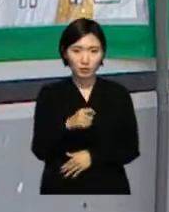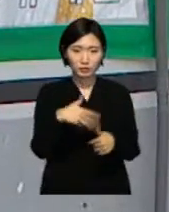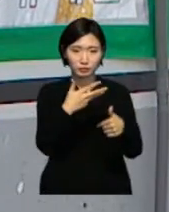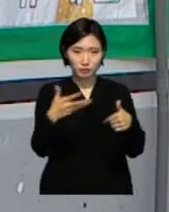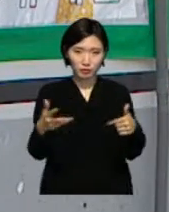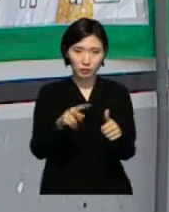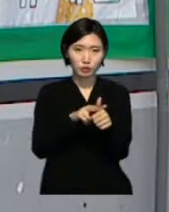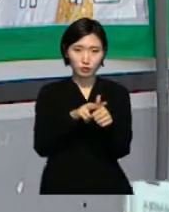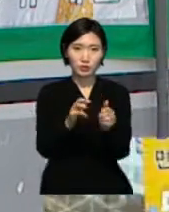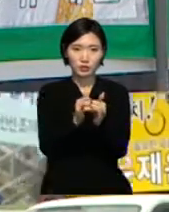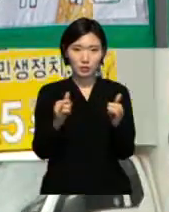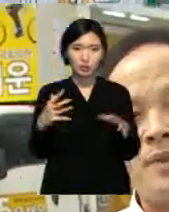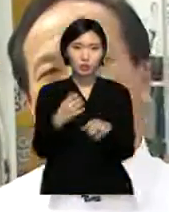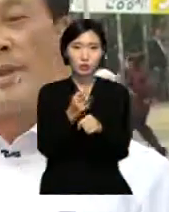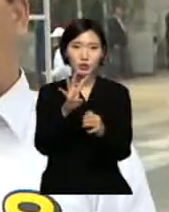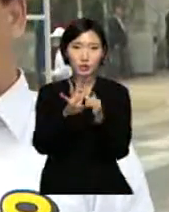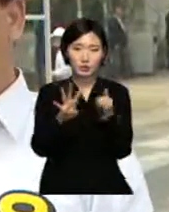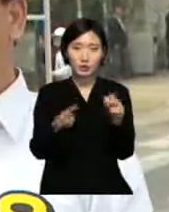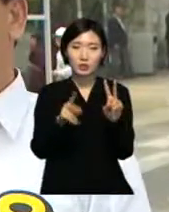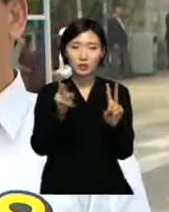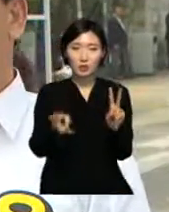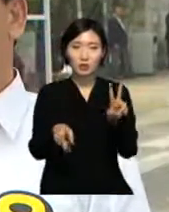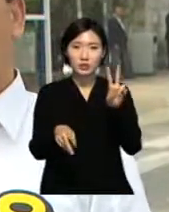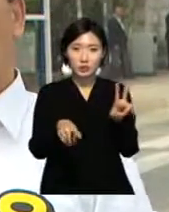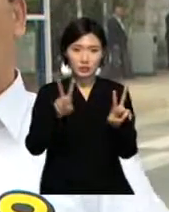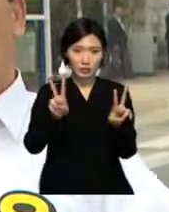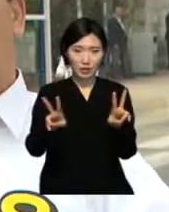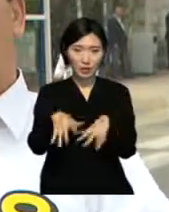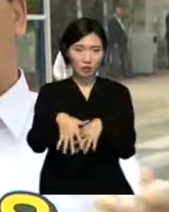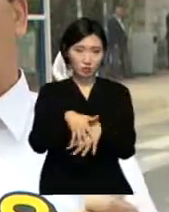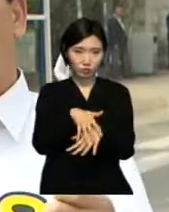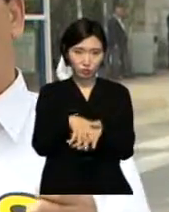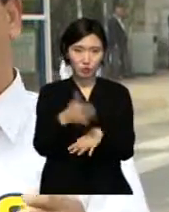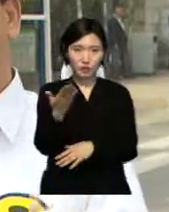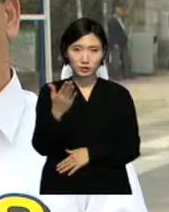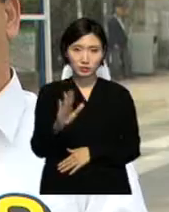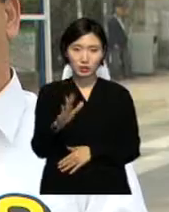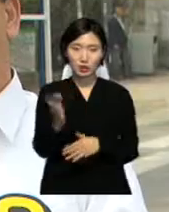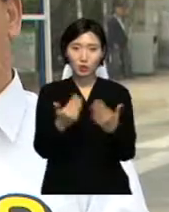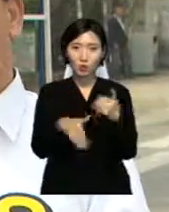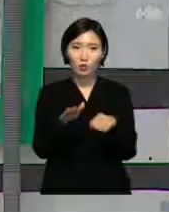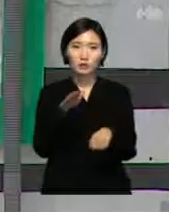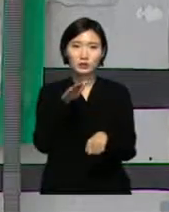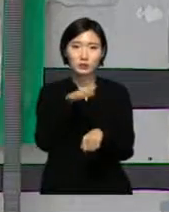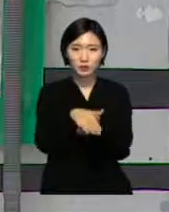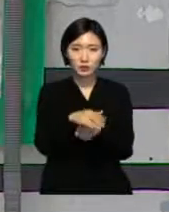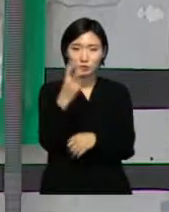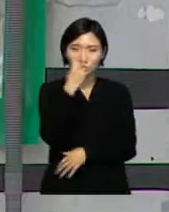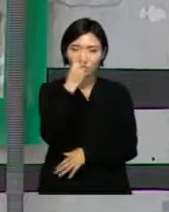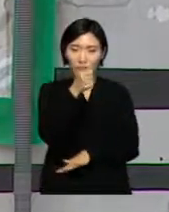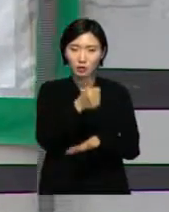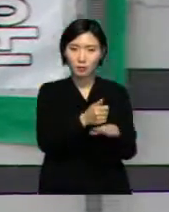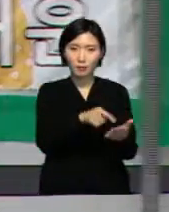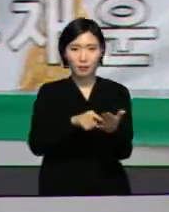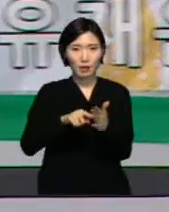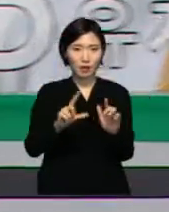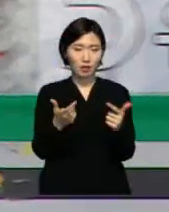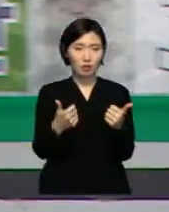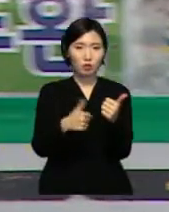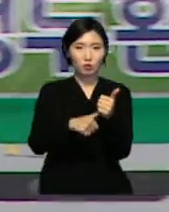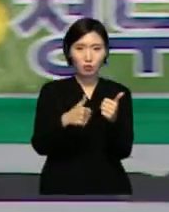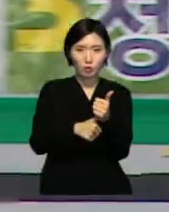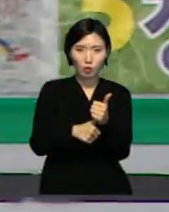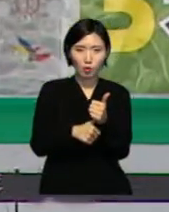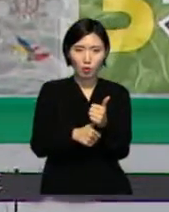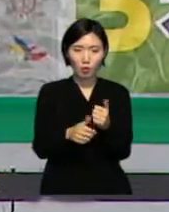출마자는 모두 4명, 이어 이하의 구도입니다. 하지만 공식적인 여론조사 결과가 나오지 않아 후보 간